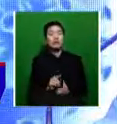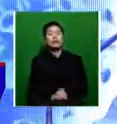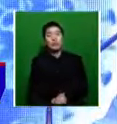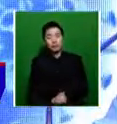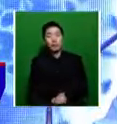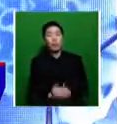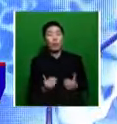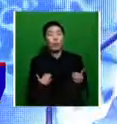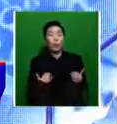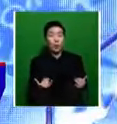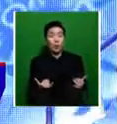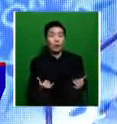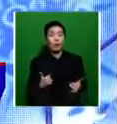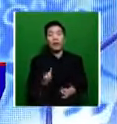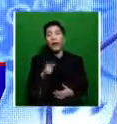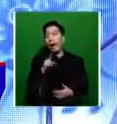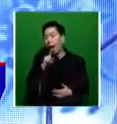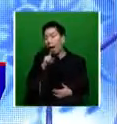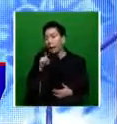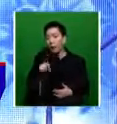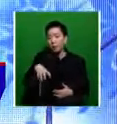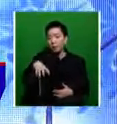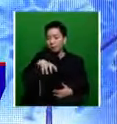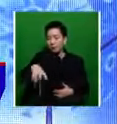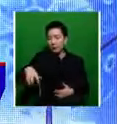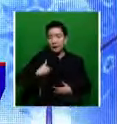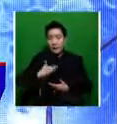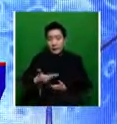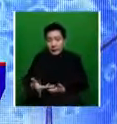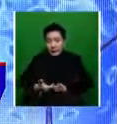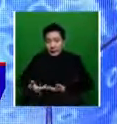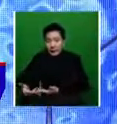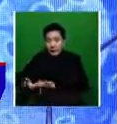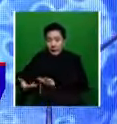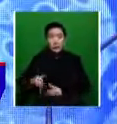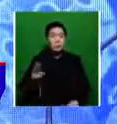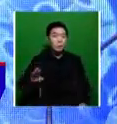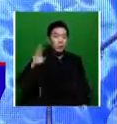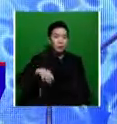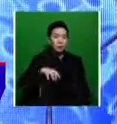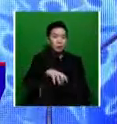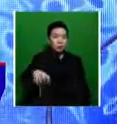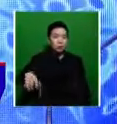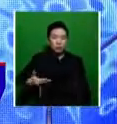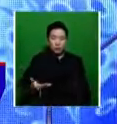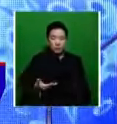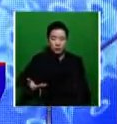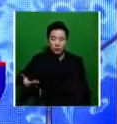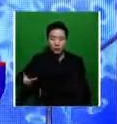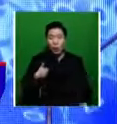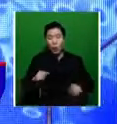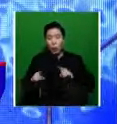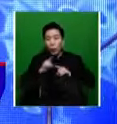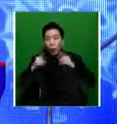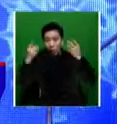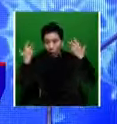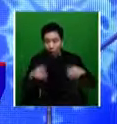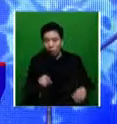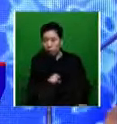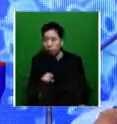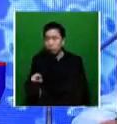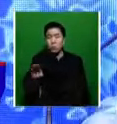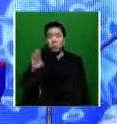ได้สอบถามไล่เชิญบริษัทใหญ่ๆทั้งหมดเนี่ยมาพูดคุยกันแล้วทุกคน